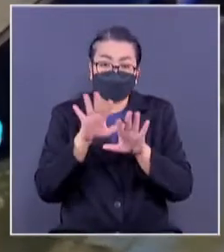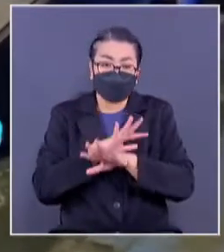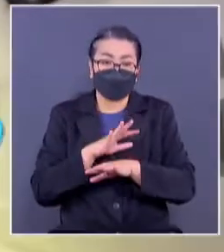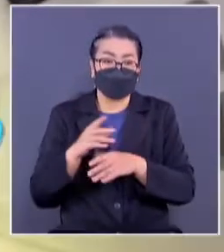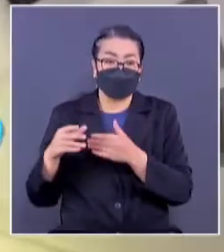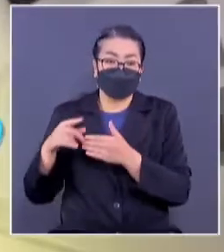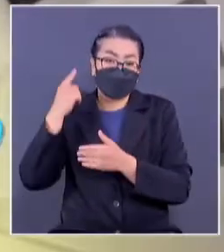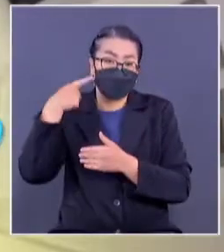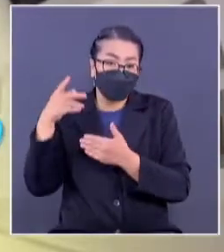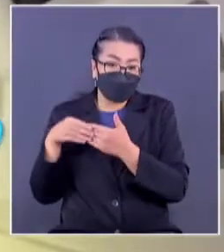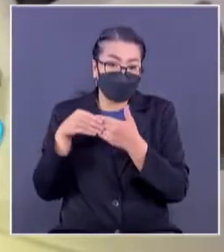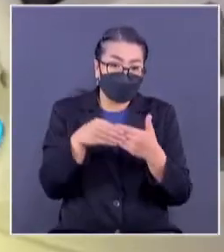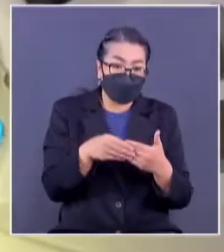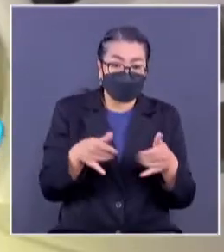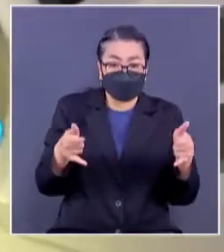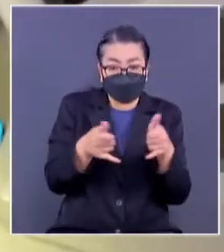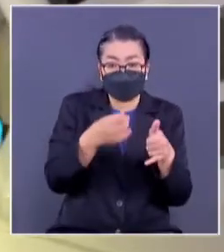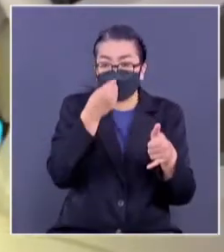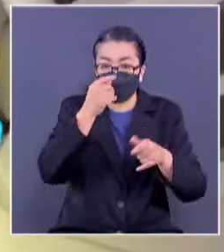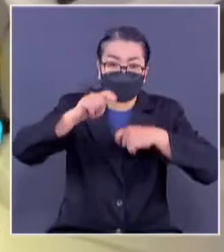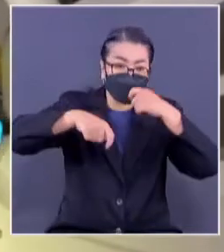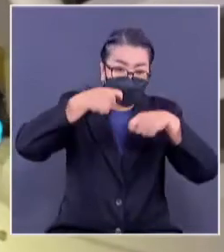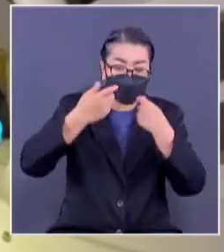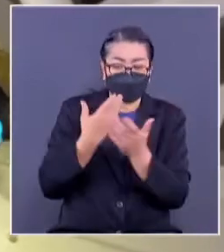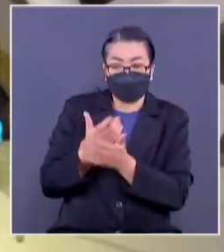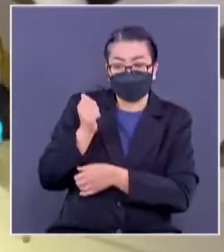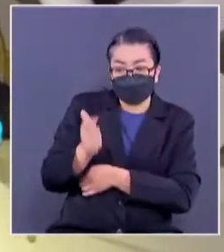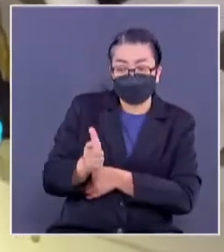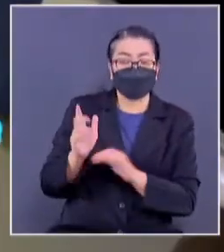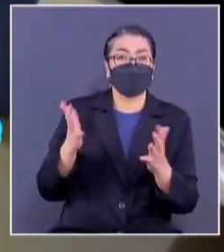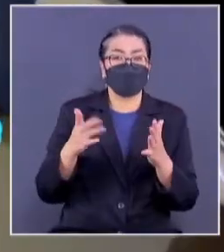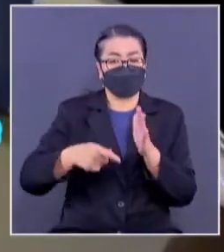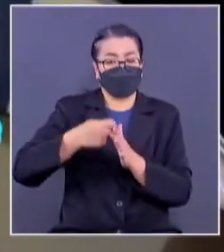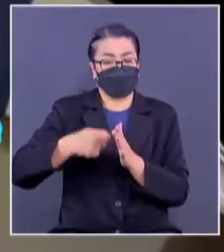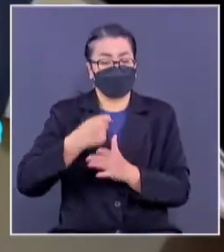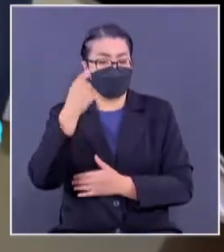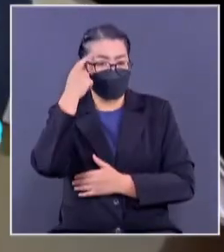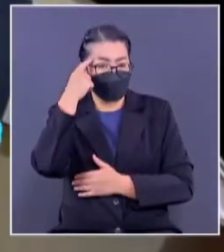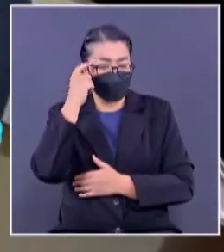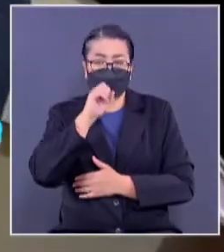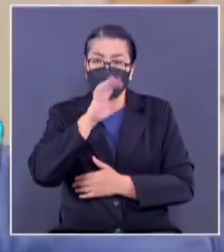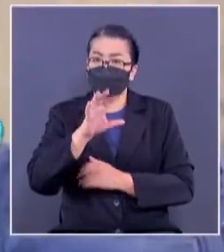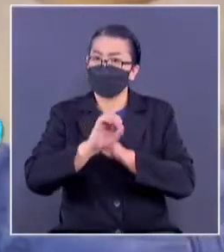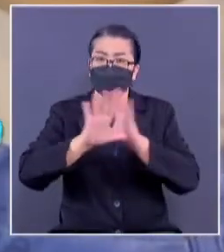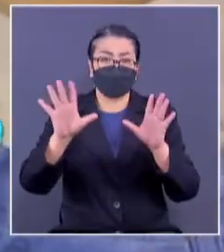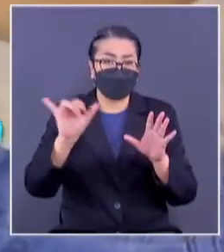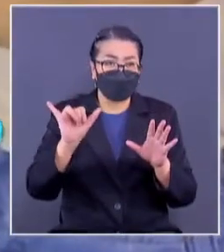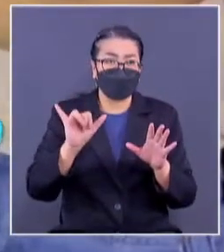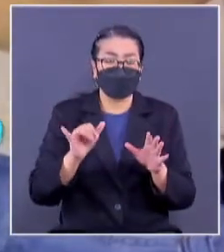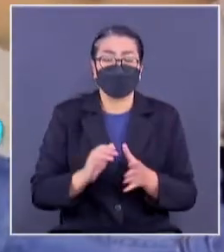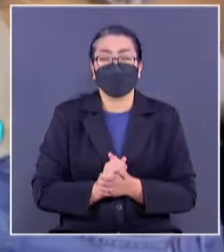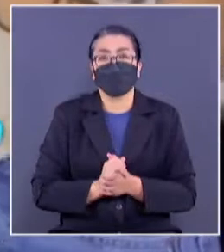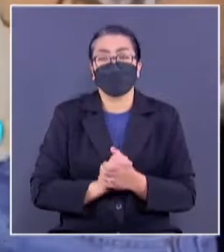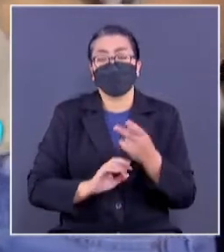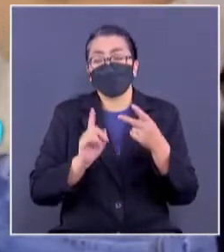านในขนาดนี้แนวโน้มทางคดีเป็นการประมาททำให้มีการตายโดยยังไม่บ่งชี้ถึงการฆาตกรรมอี